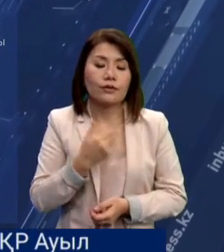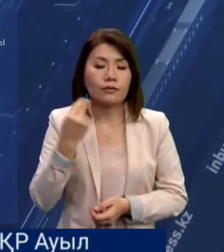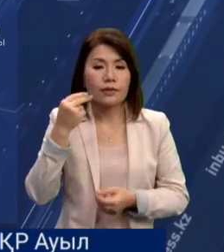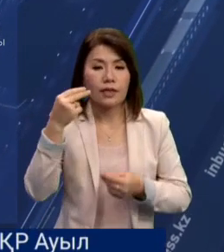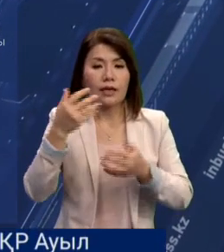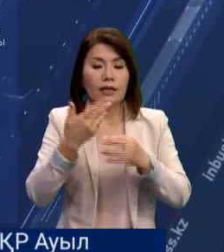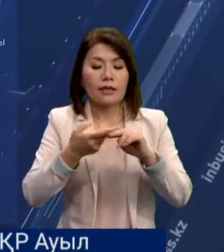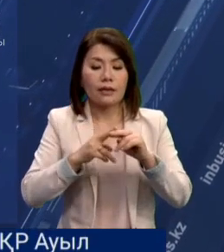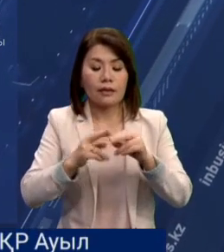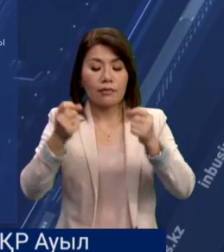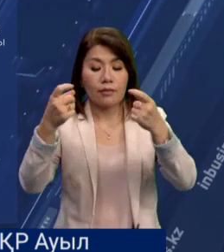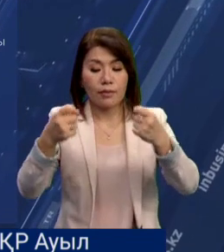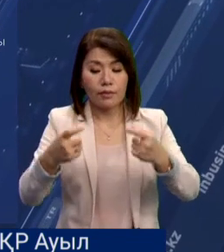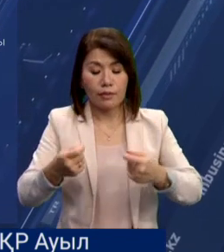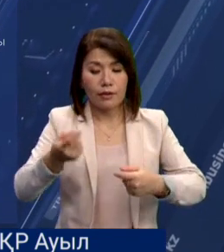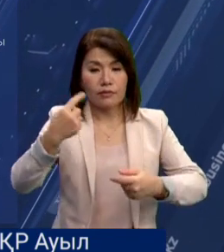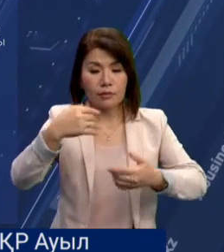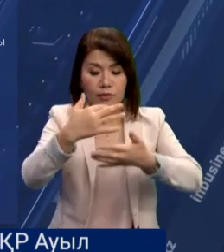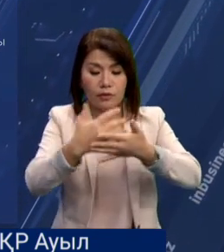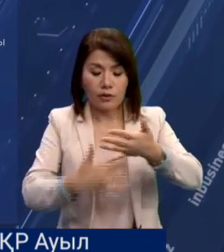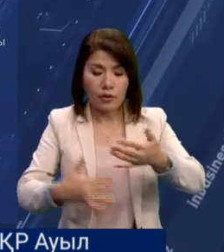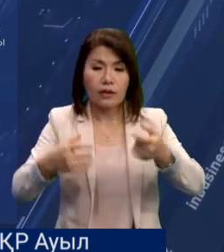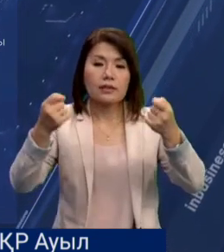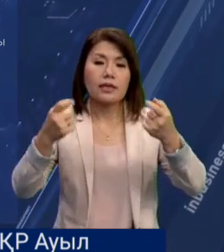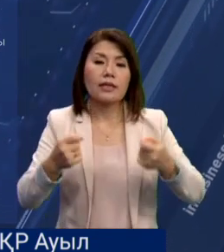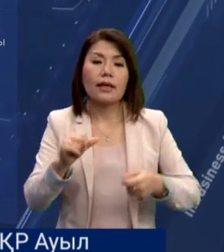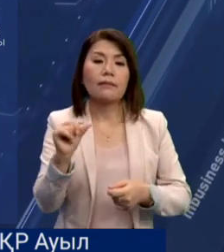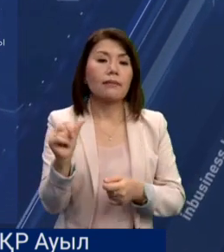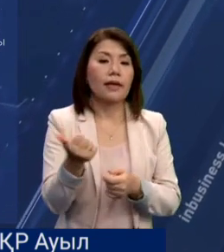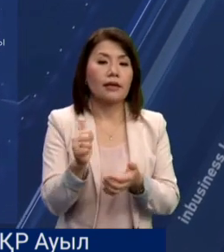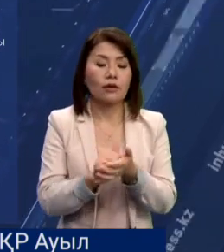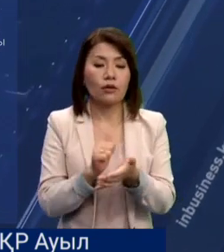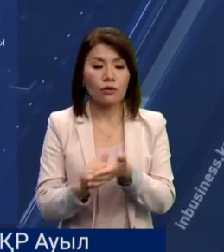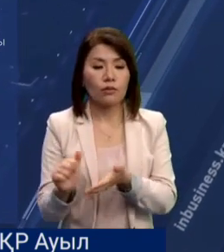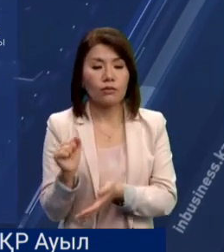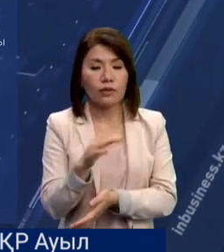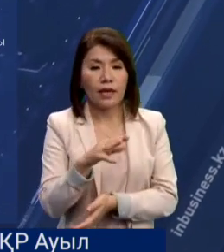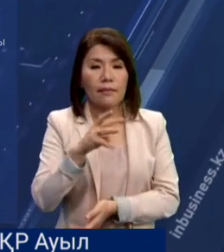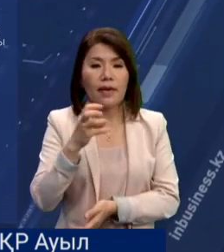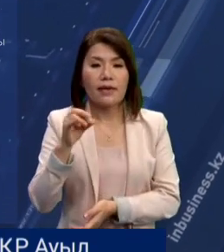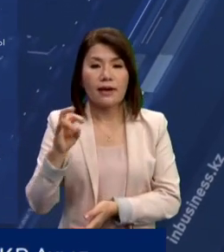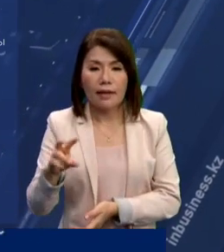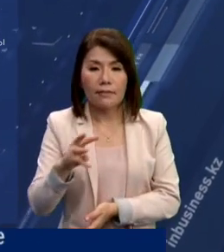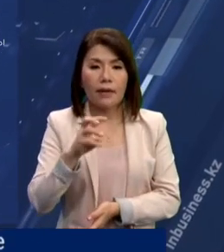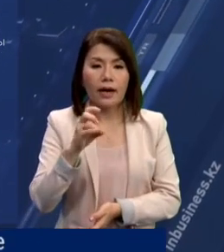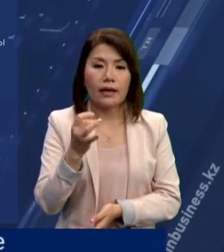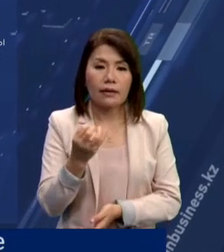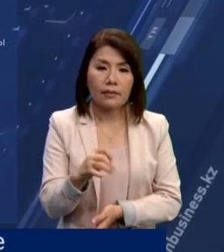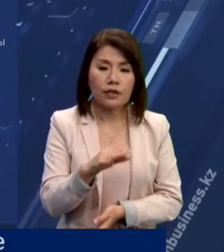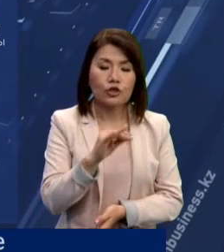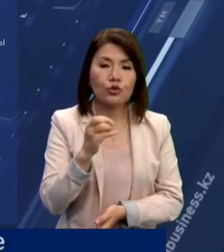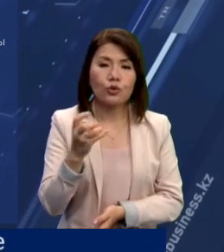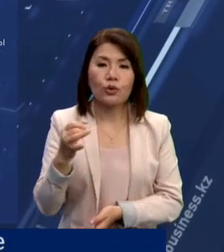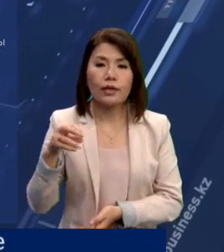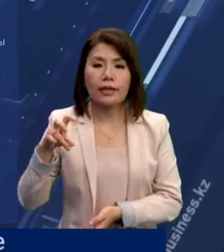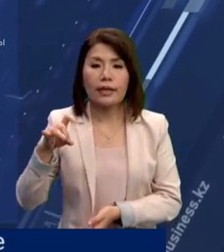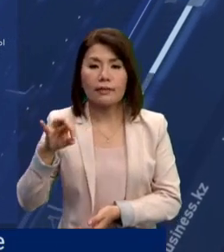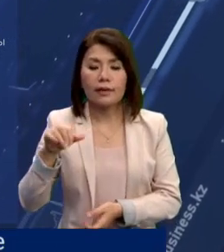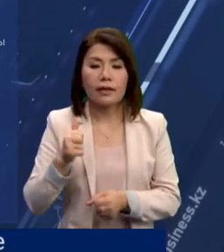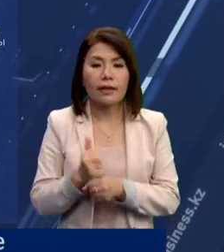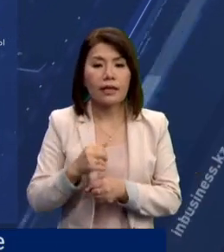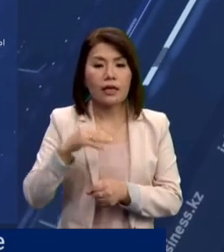сай деп танылды. Олардың арасында алғашқылардың бірі болып құжат өткізген Мейрам Қажы кейінмен Жигули Дайрабаев бар. Мемлекет